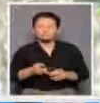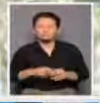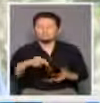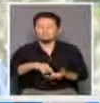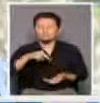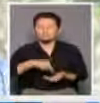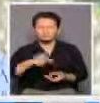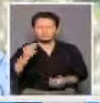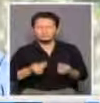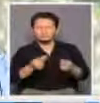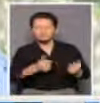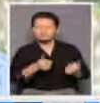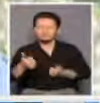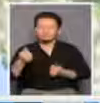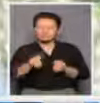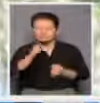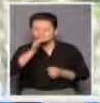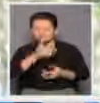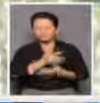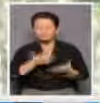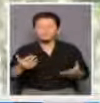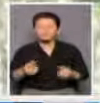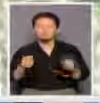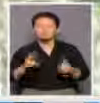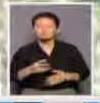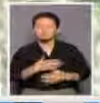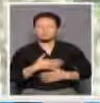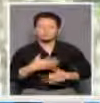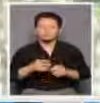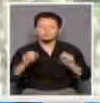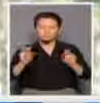Организовали хорошие игры. Отдельно благодарим